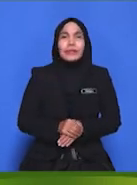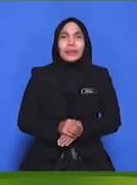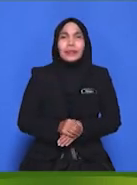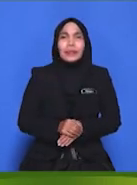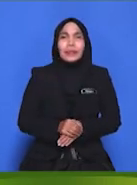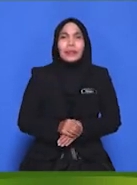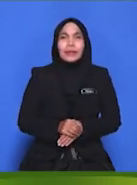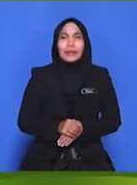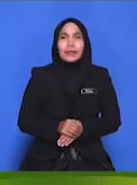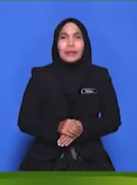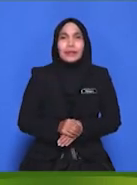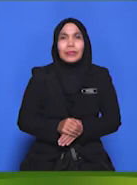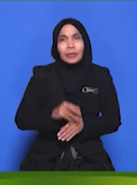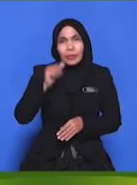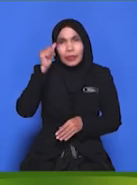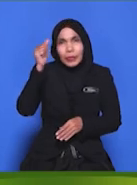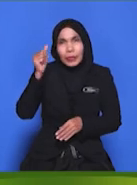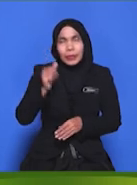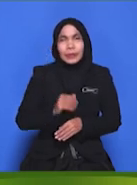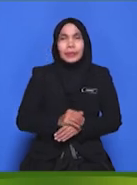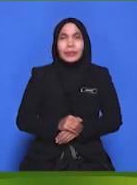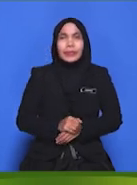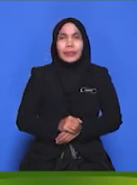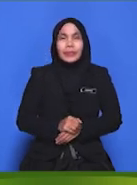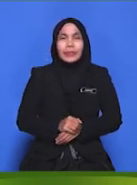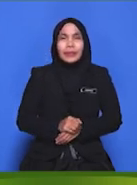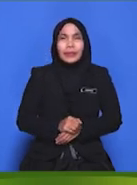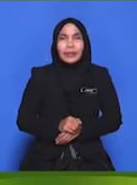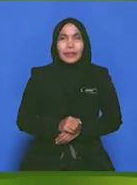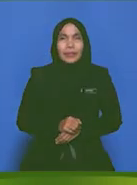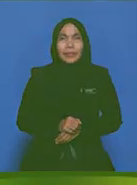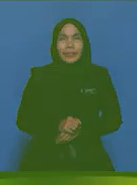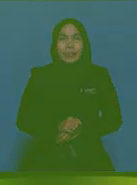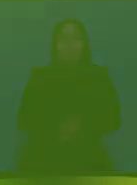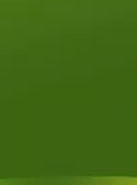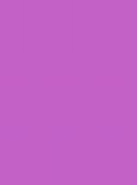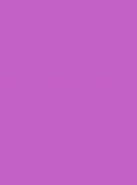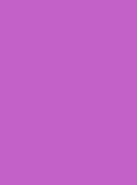wal hidayah. Assalamualaikum warahmatullahi wabarakatuh.